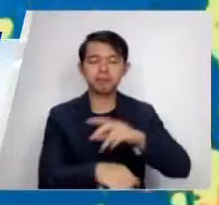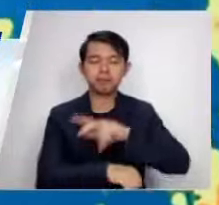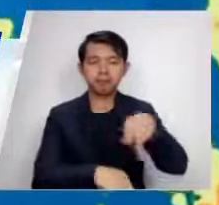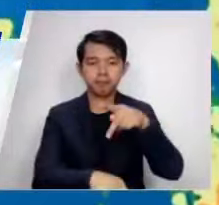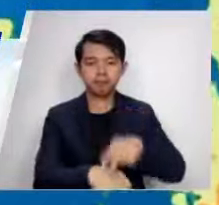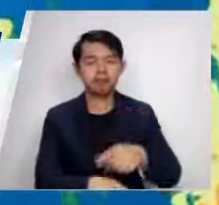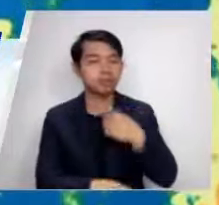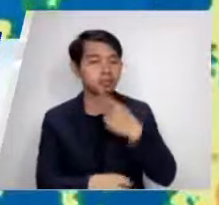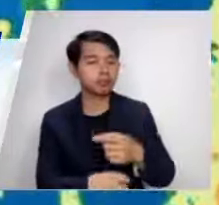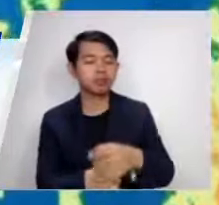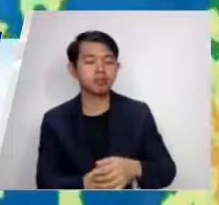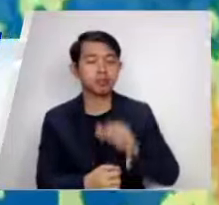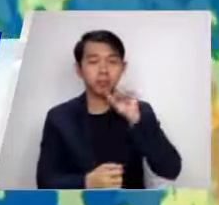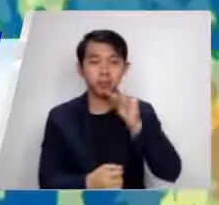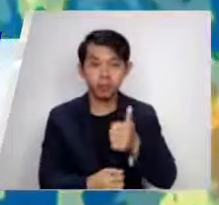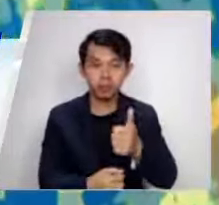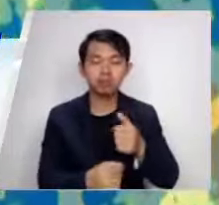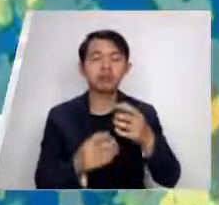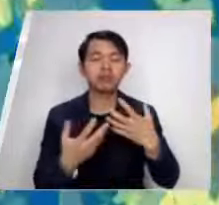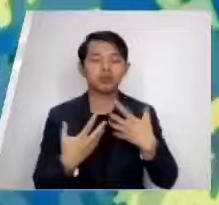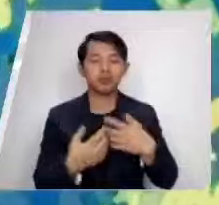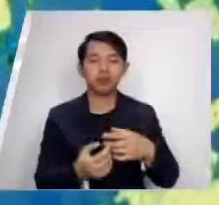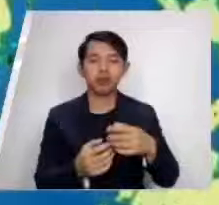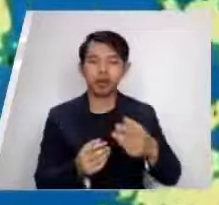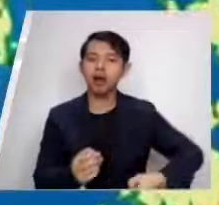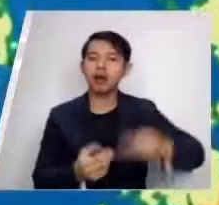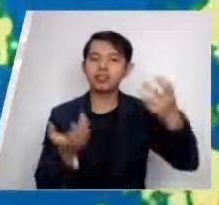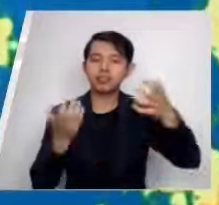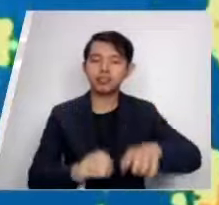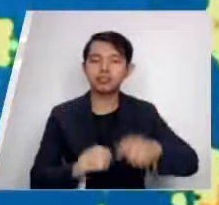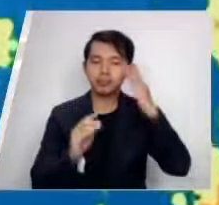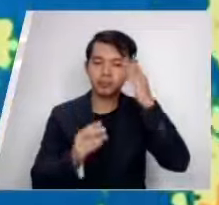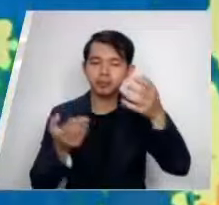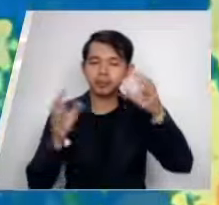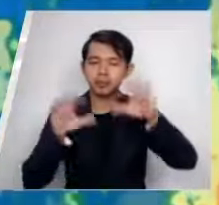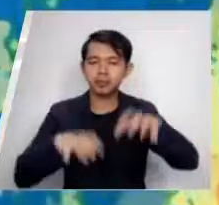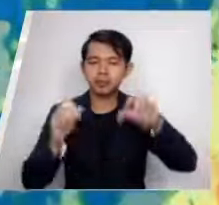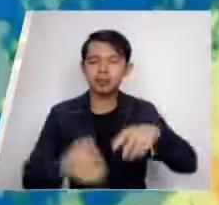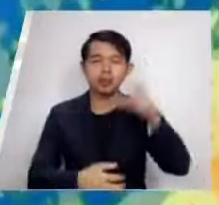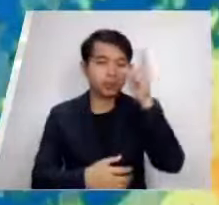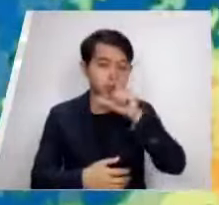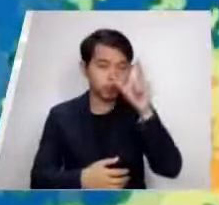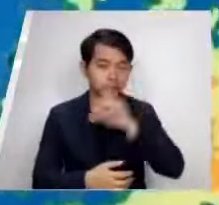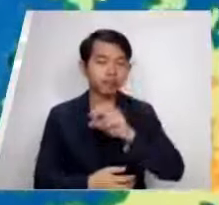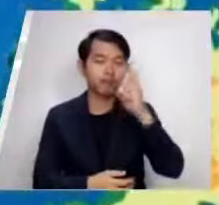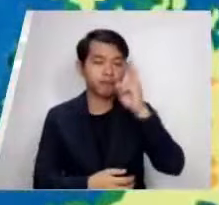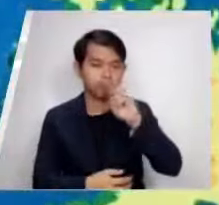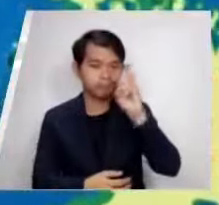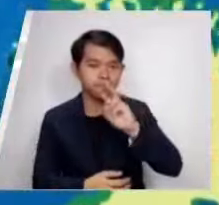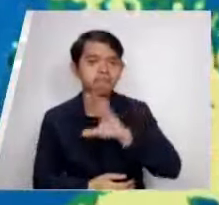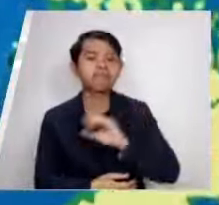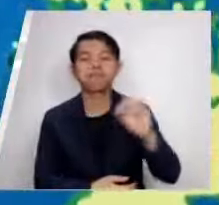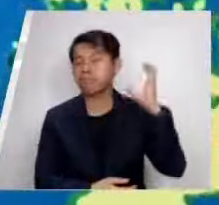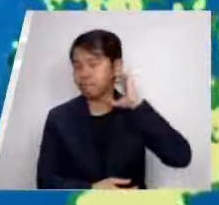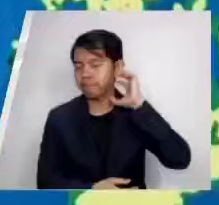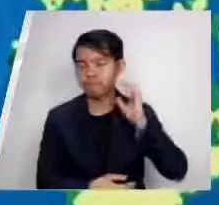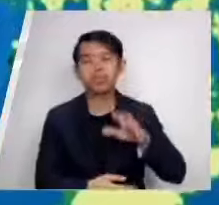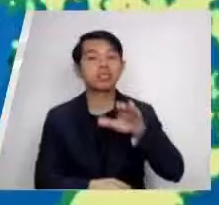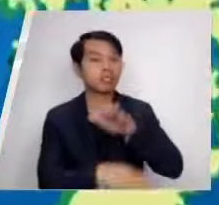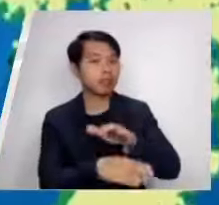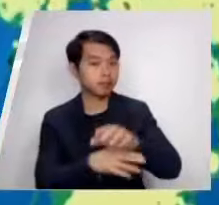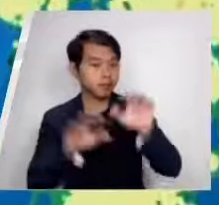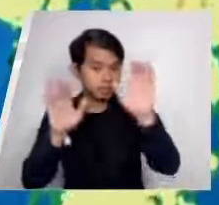ulan bukas sa halos buong Luzon at ilang bahagi ng Visayas at Mindanao. Halos ganyan din sa hapon ng Linggo pero mas malawak